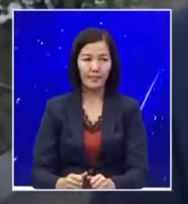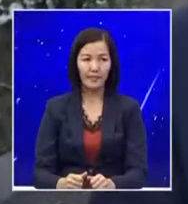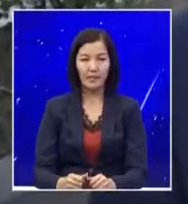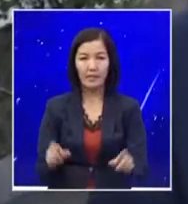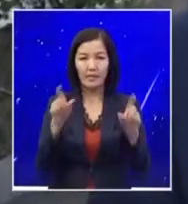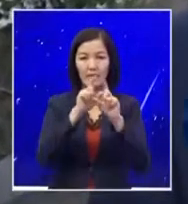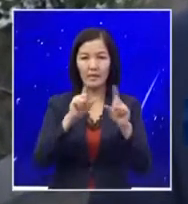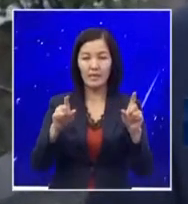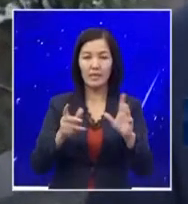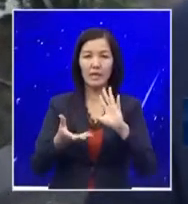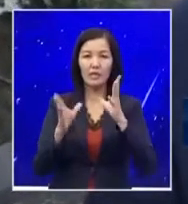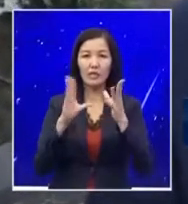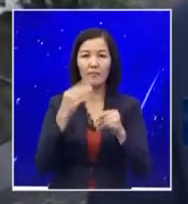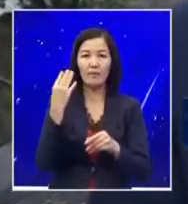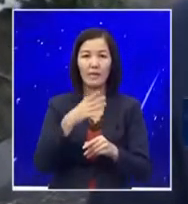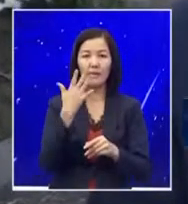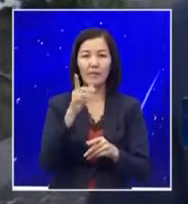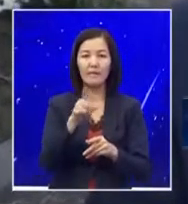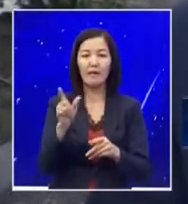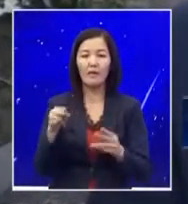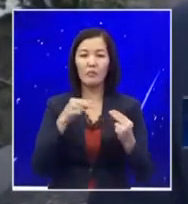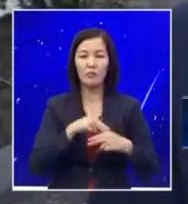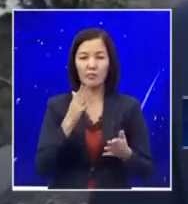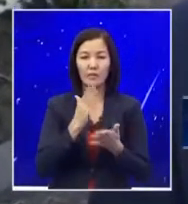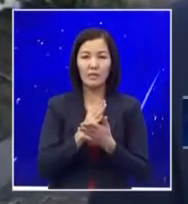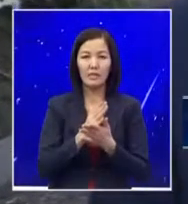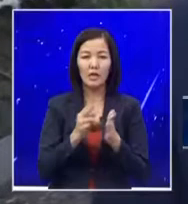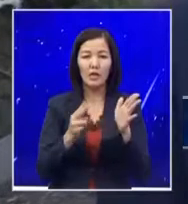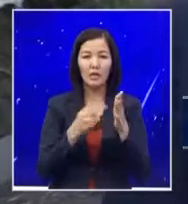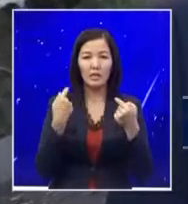Нысанда жалпы 45 адам қызмет атқаруда, 7 единица техники.